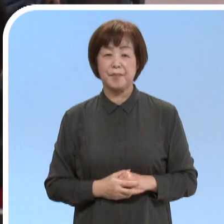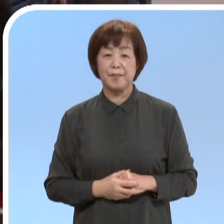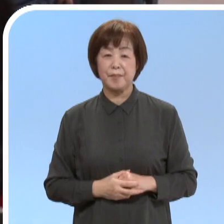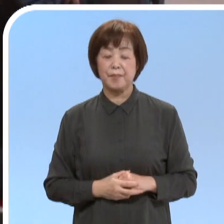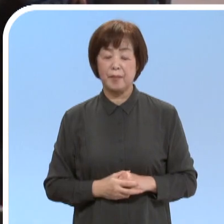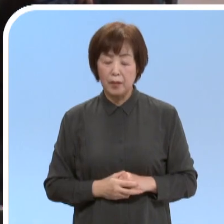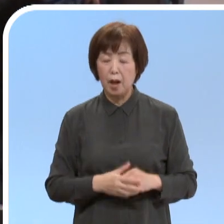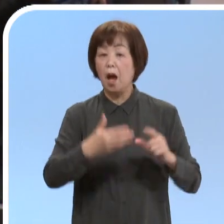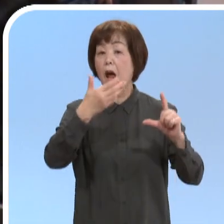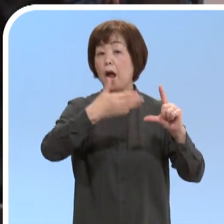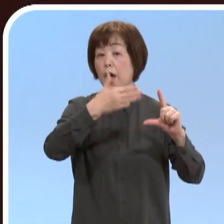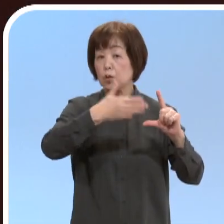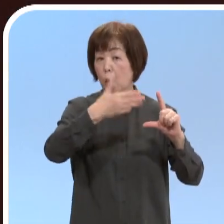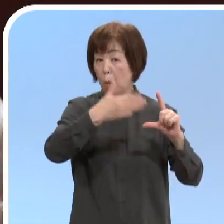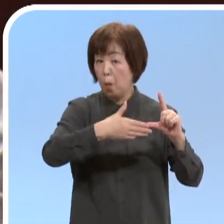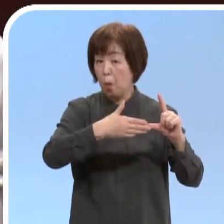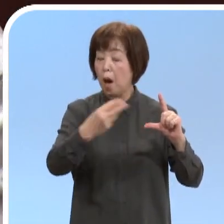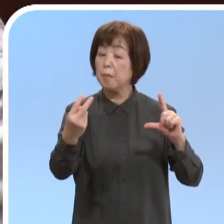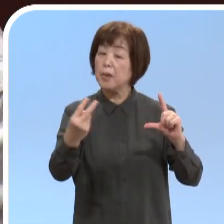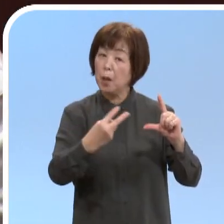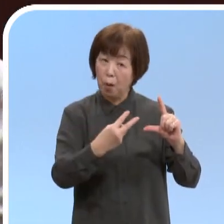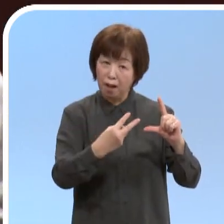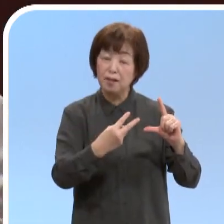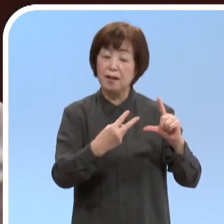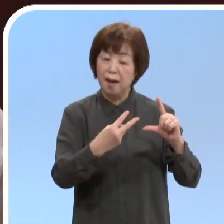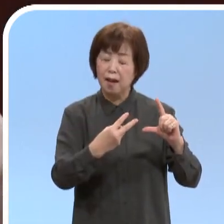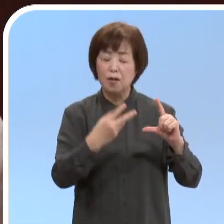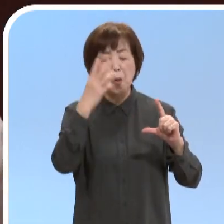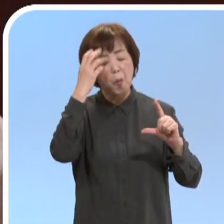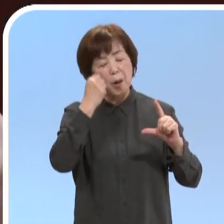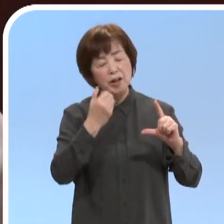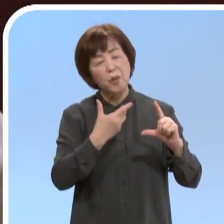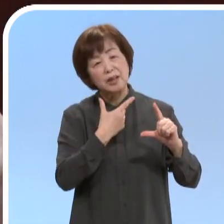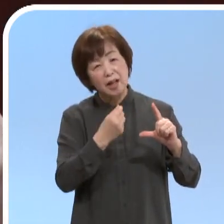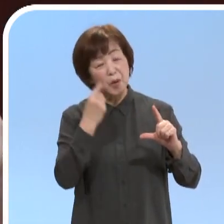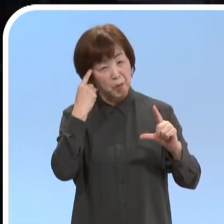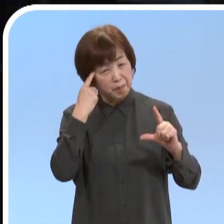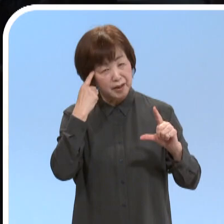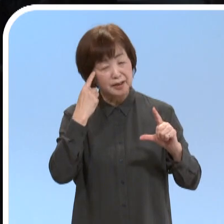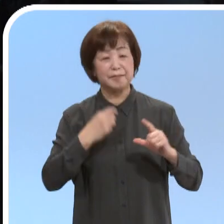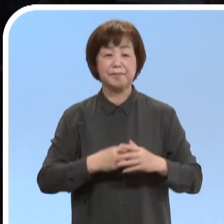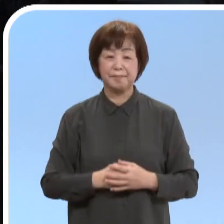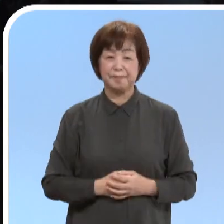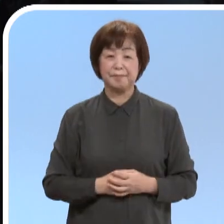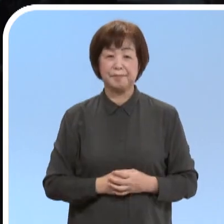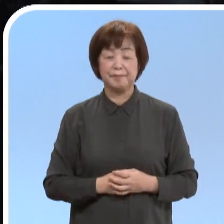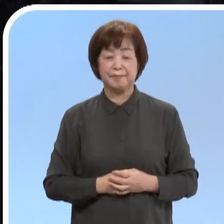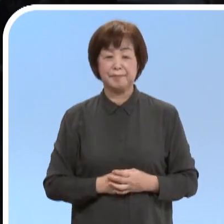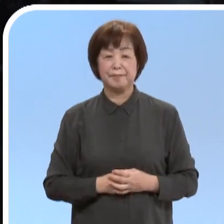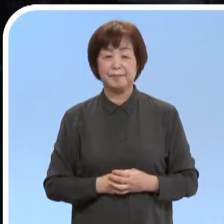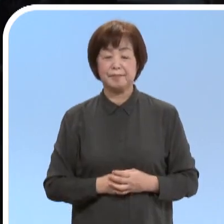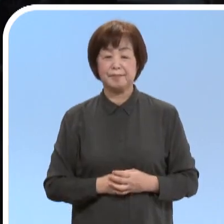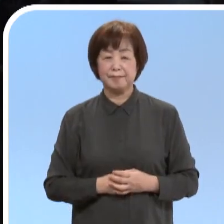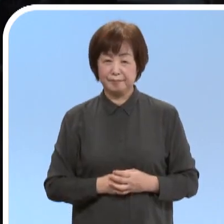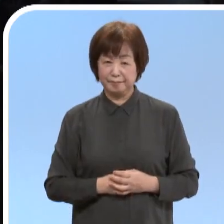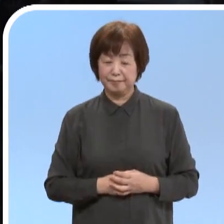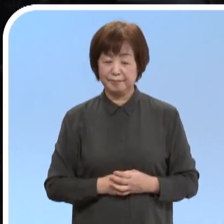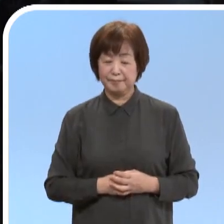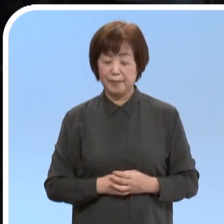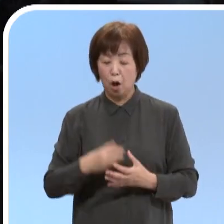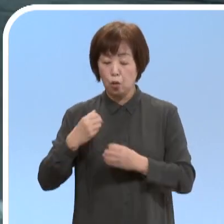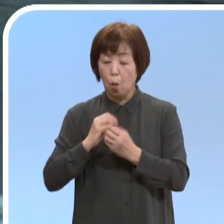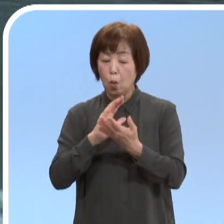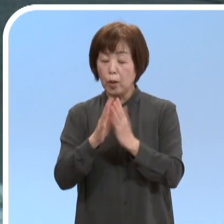え映像映像見てもらってねえ覚えてくれたら嬉しいと思いますまずは